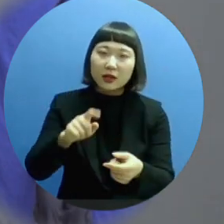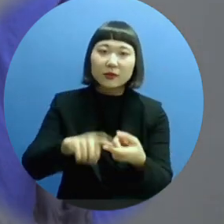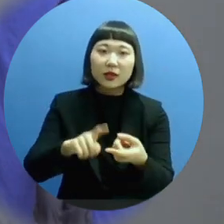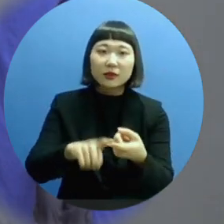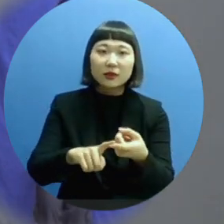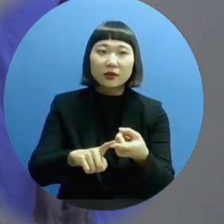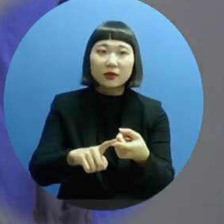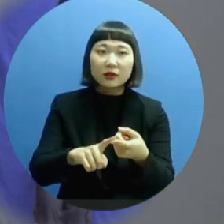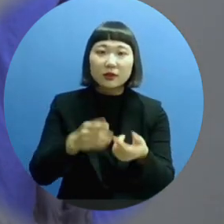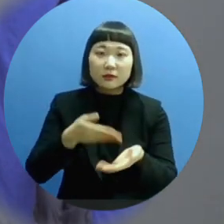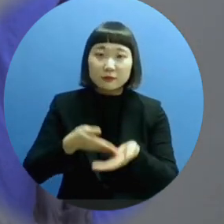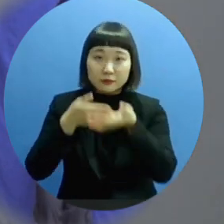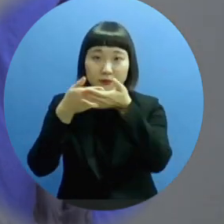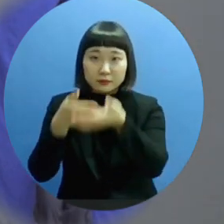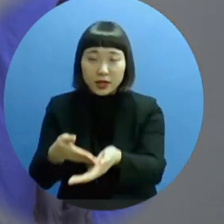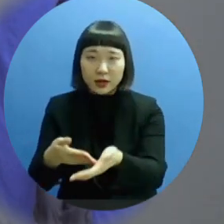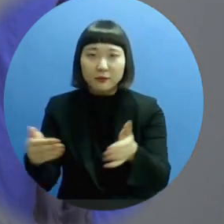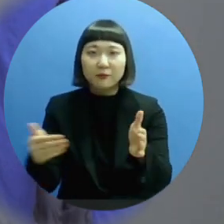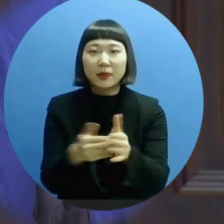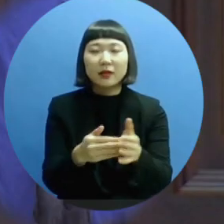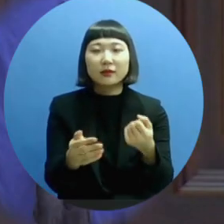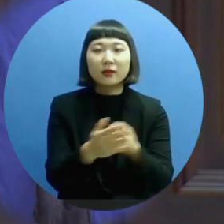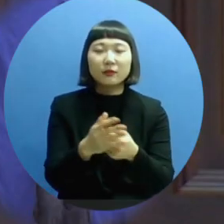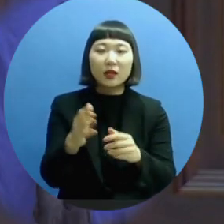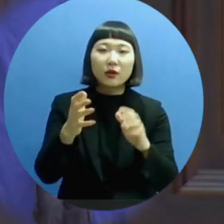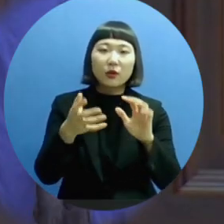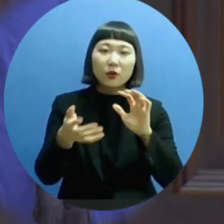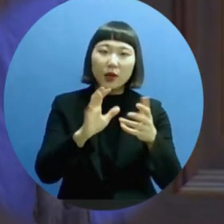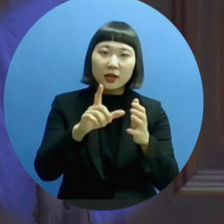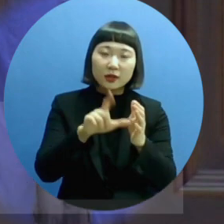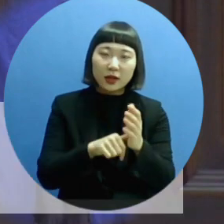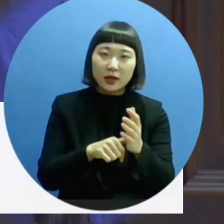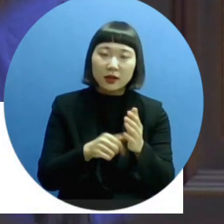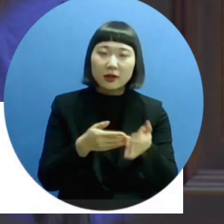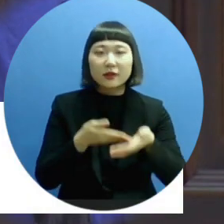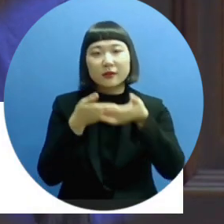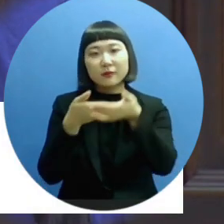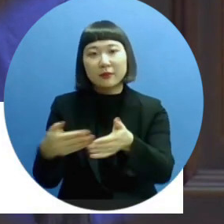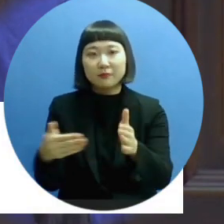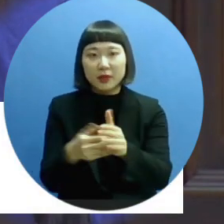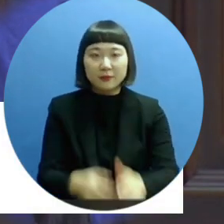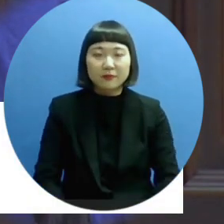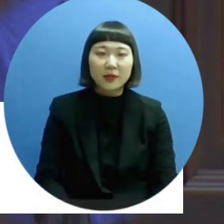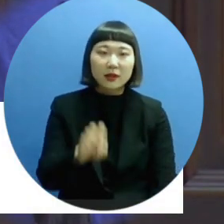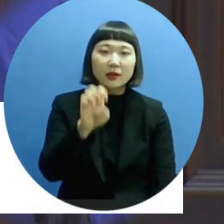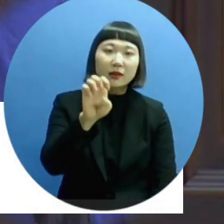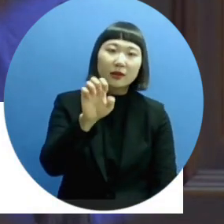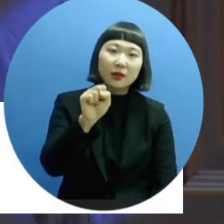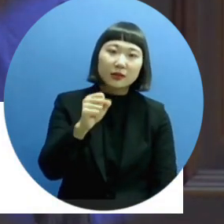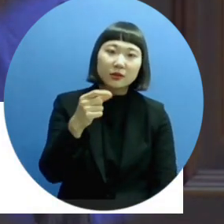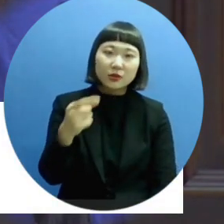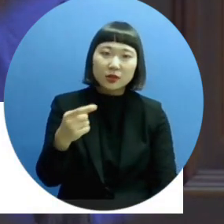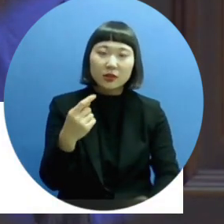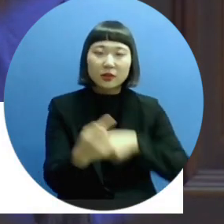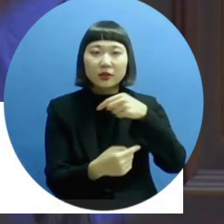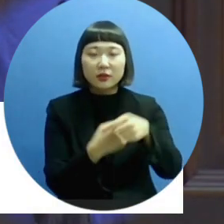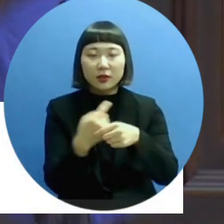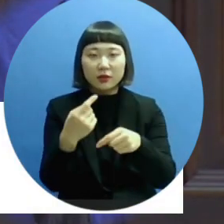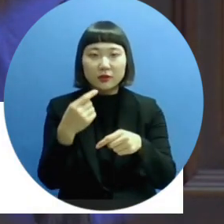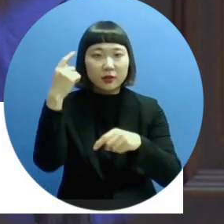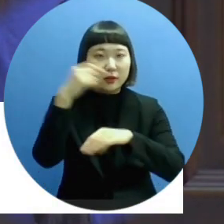3개의 예산안이 본회의에 상정됐습니다. ESG 경영 컨설팅 지원 1억 원